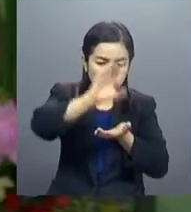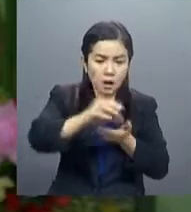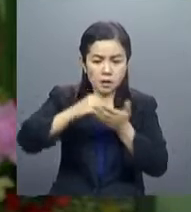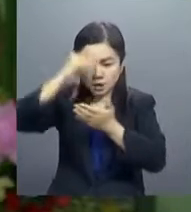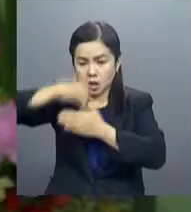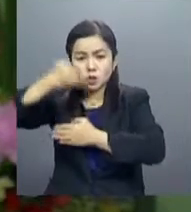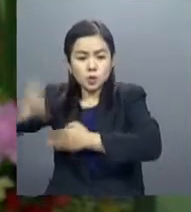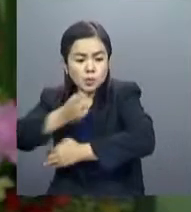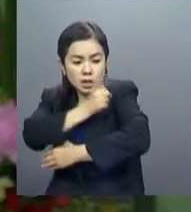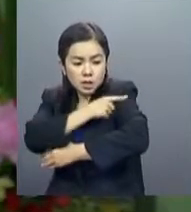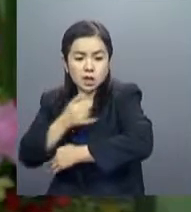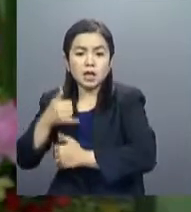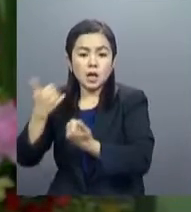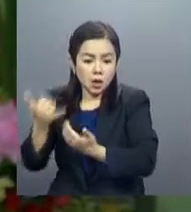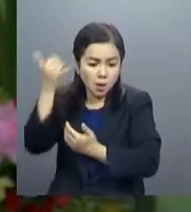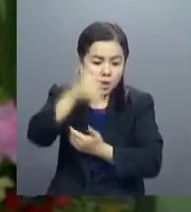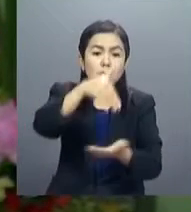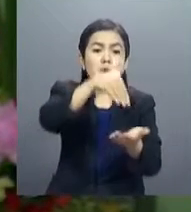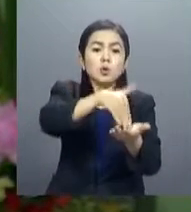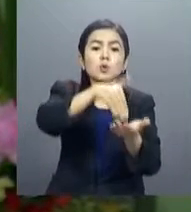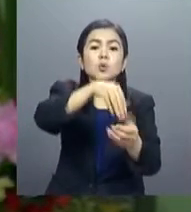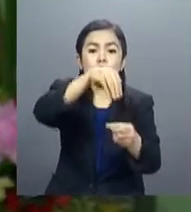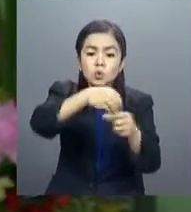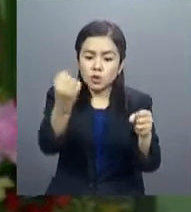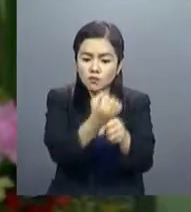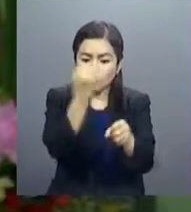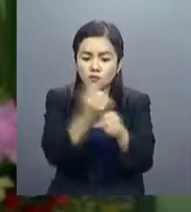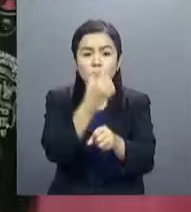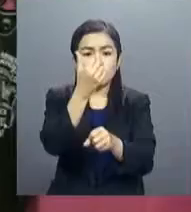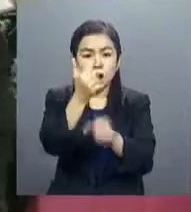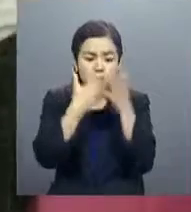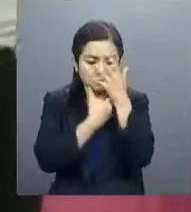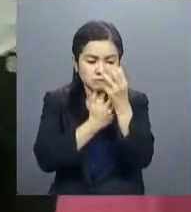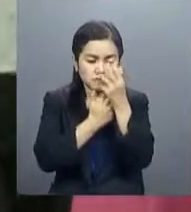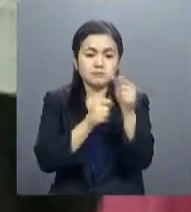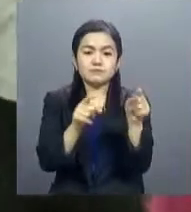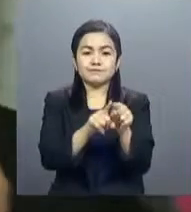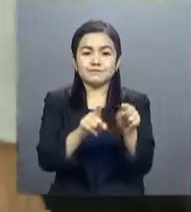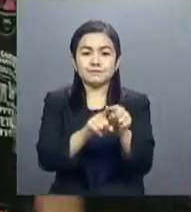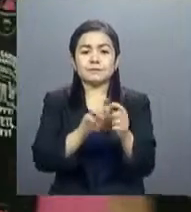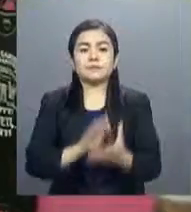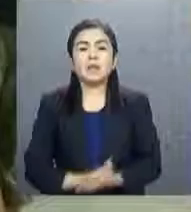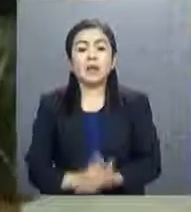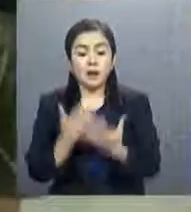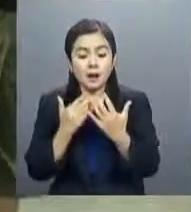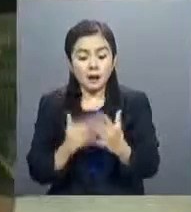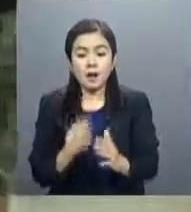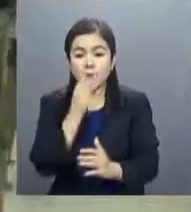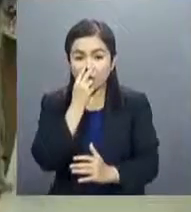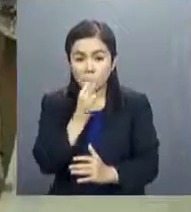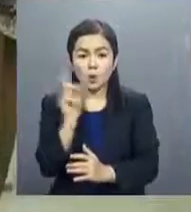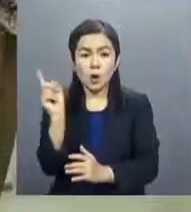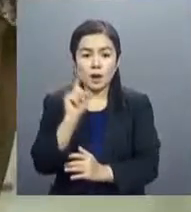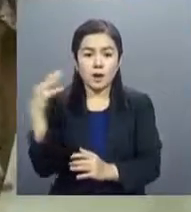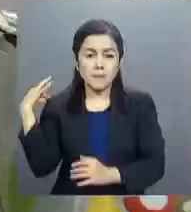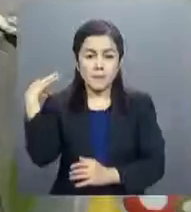ของดีไซเนอร์มาก็ยังมีศูนย์กลางเนี้ยอันนี้ผมคิดว่ามันน่าสนใจมาก นอกจากนี้ยังมองว่าอุตสาหกรรมแฟชั่น